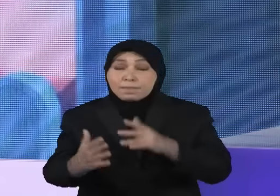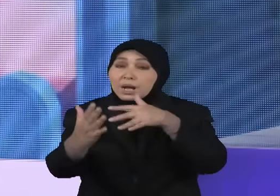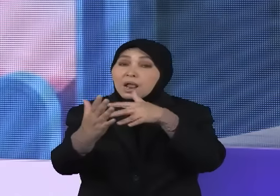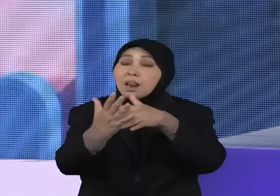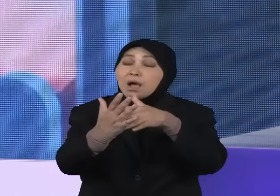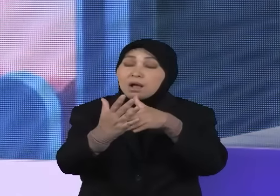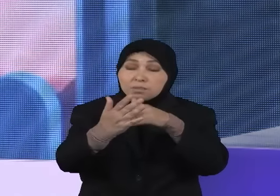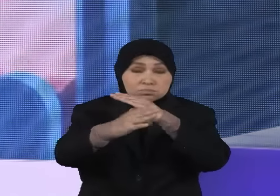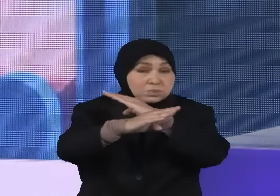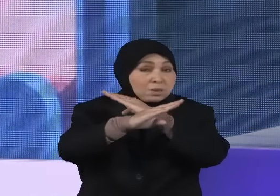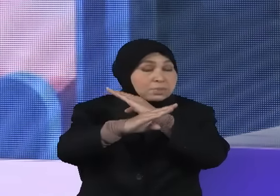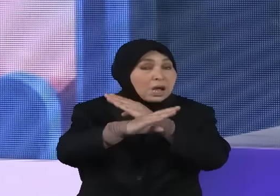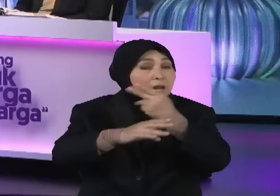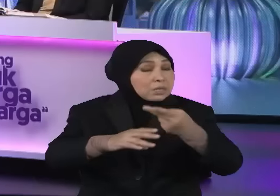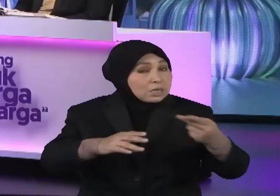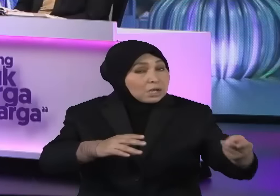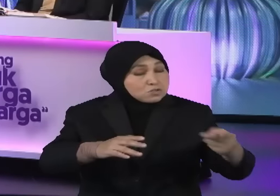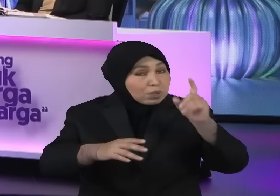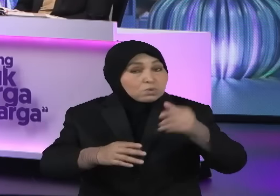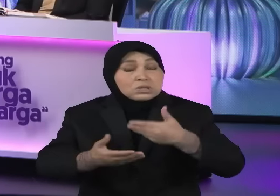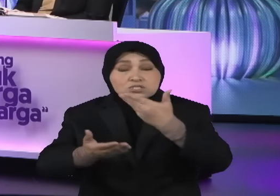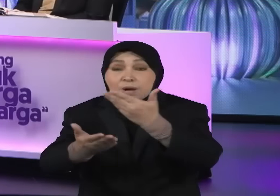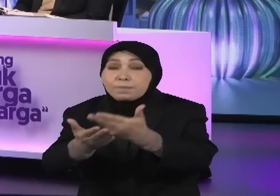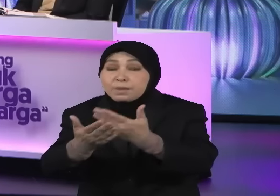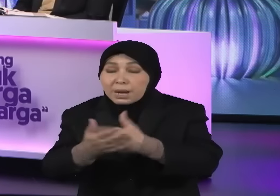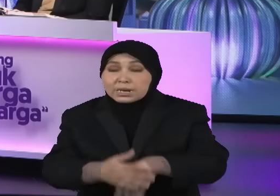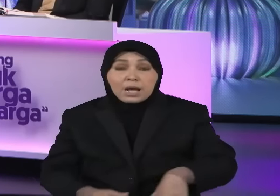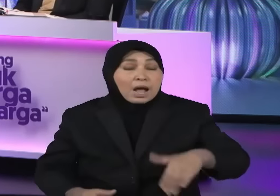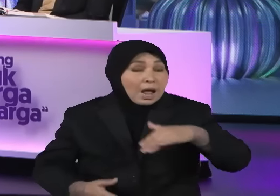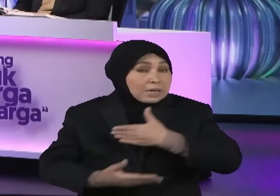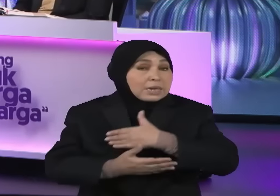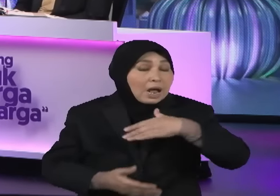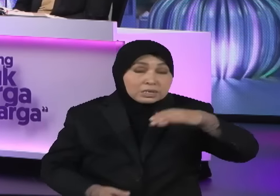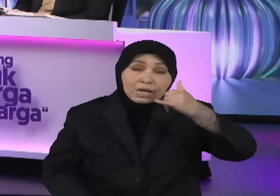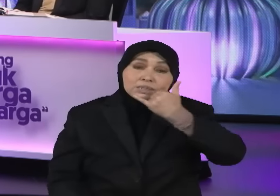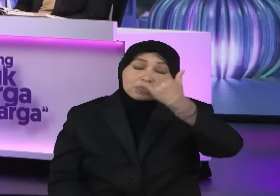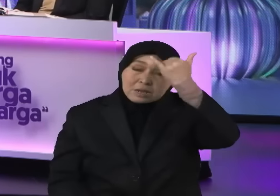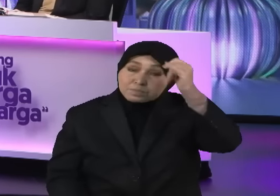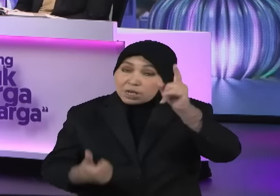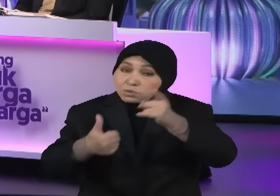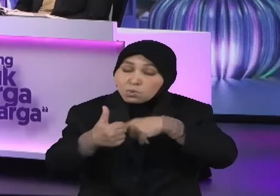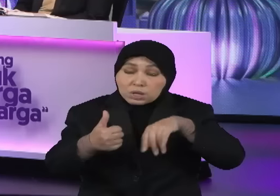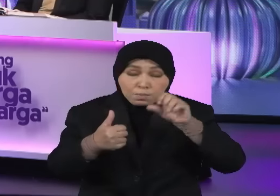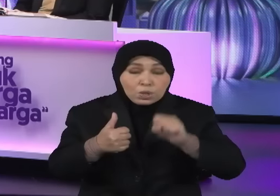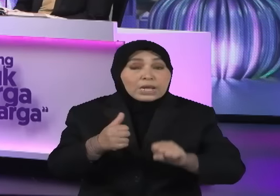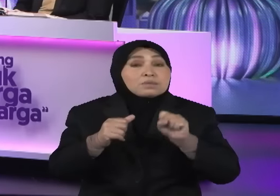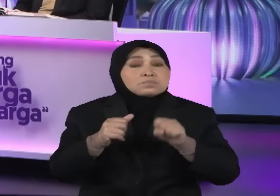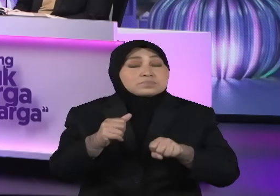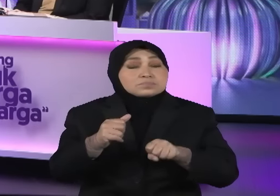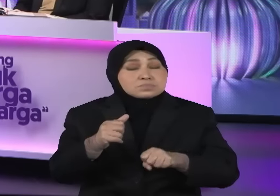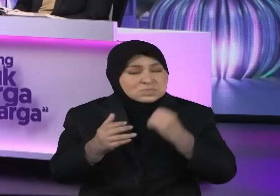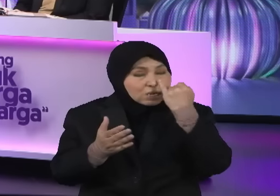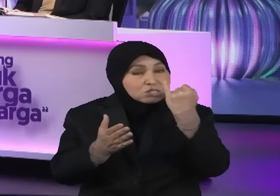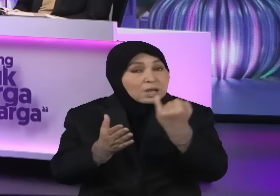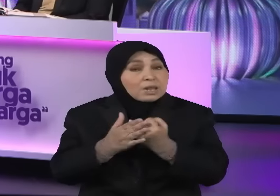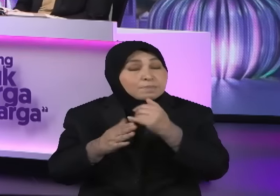harta yang sepatutnya sampai kepada anak yatim. Kalau ayahnya meninggal tadi kan, satu. Yang keduanya, dia boleh menzalimi